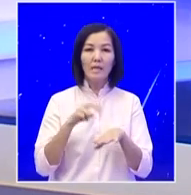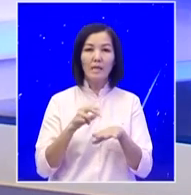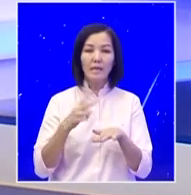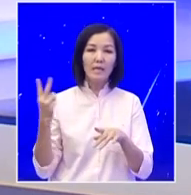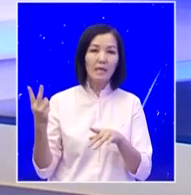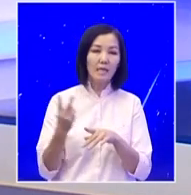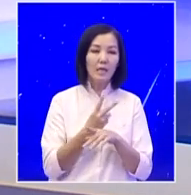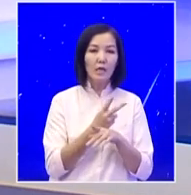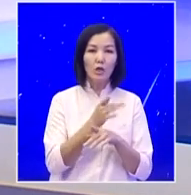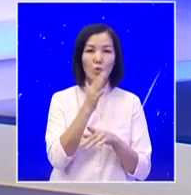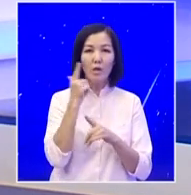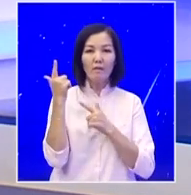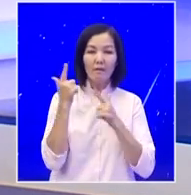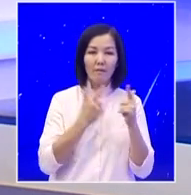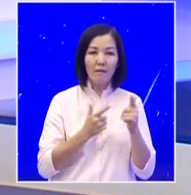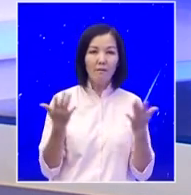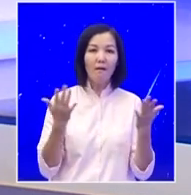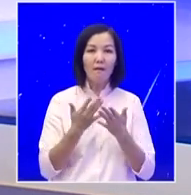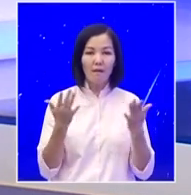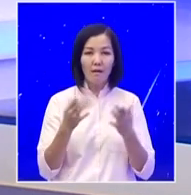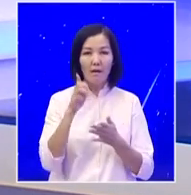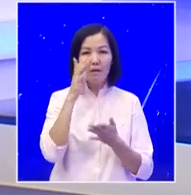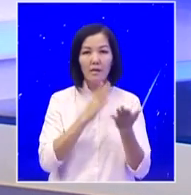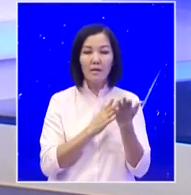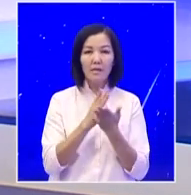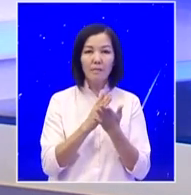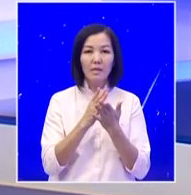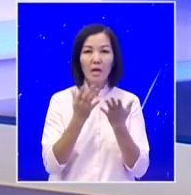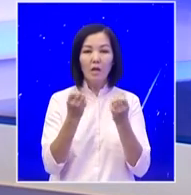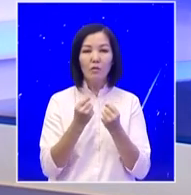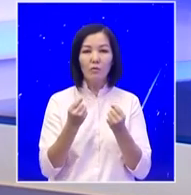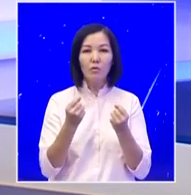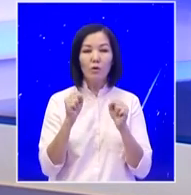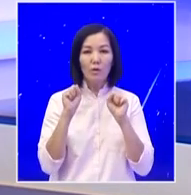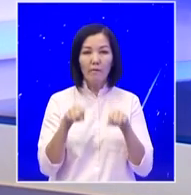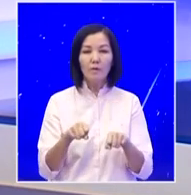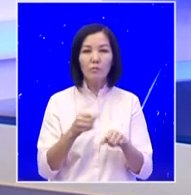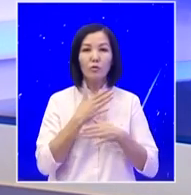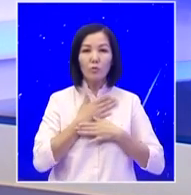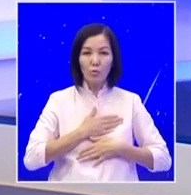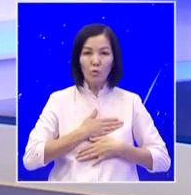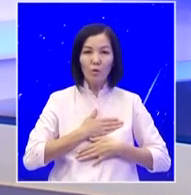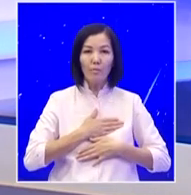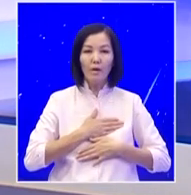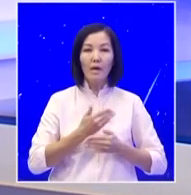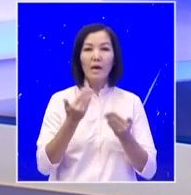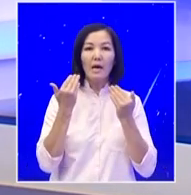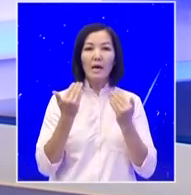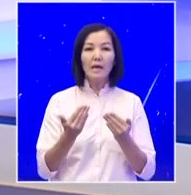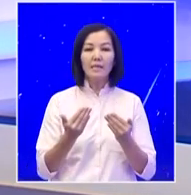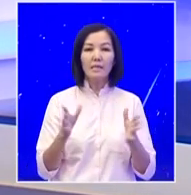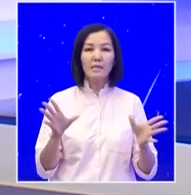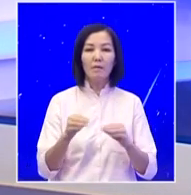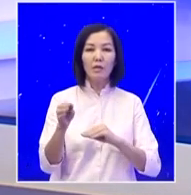толқынға дайындығы қалай? Ал мемлекеттік қызмет алудың мүмкіндіктері көңіл көншіте ме? Ахуалын Нарынқолға табан тіреген